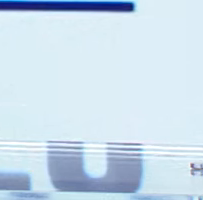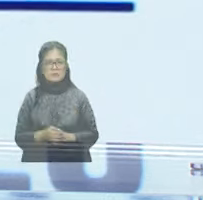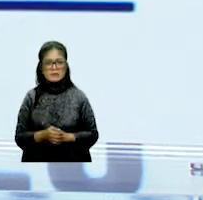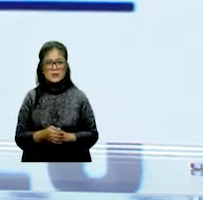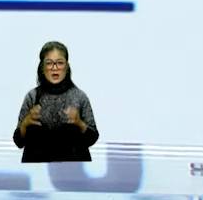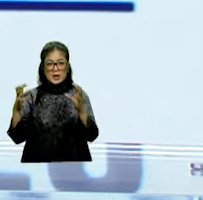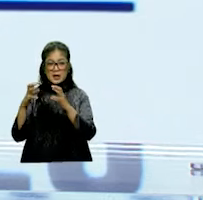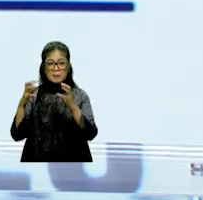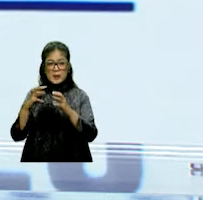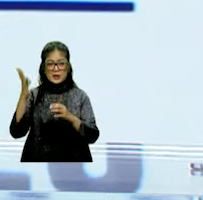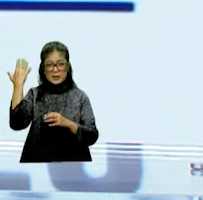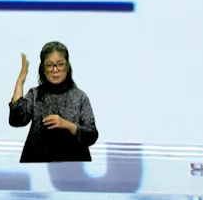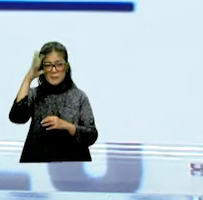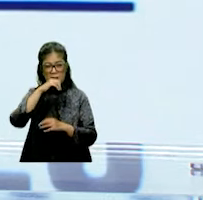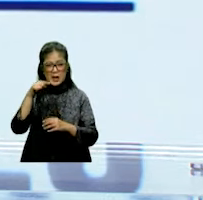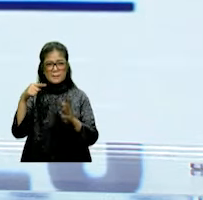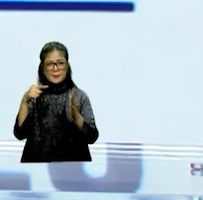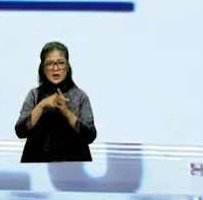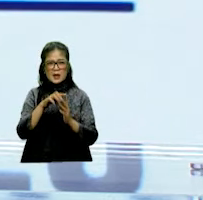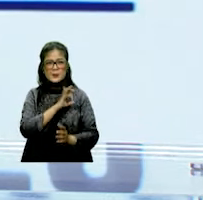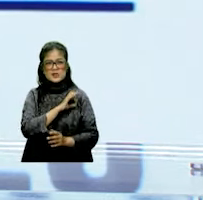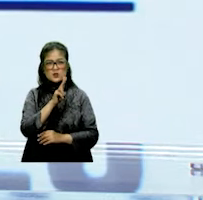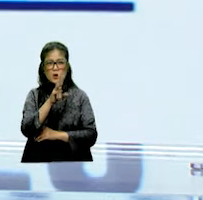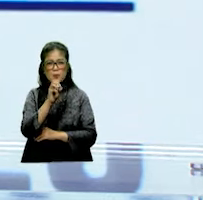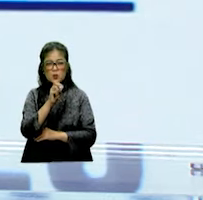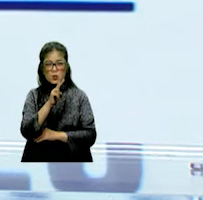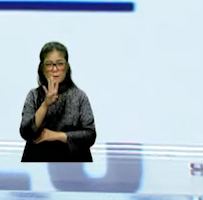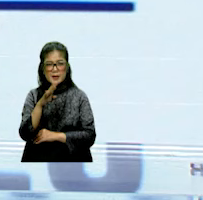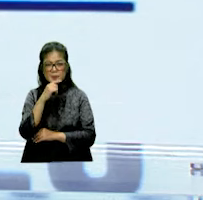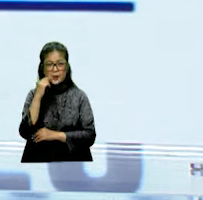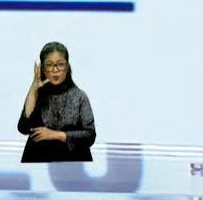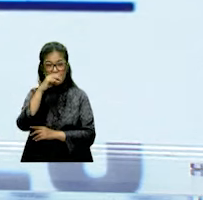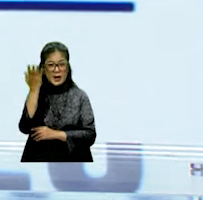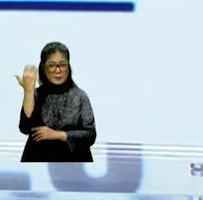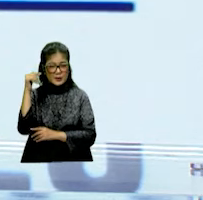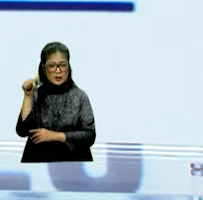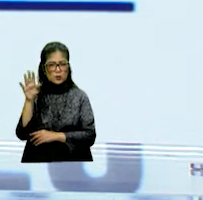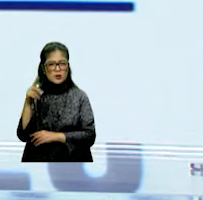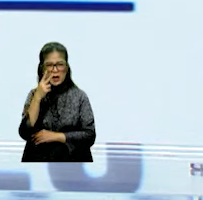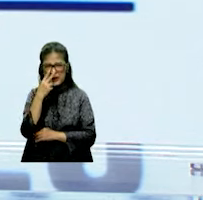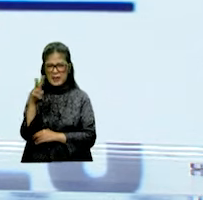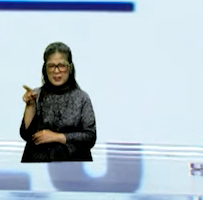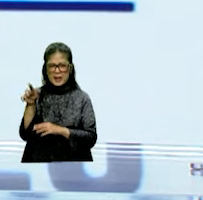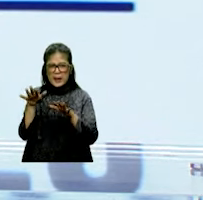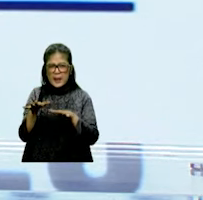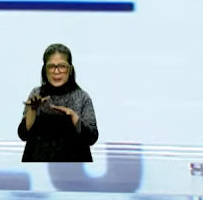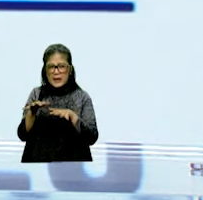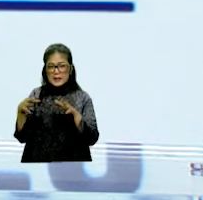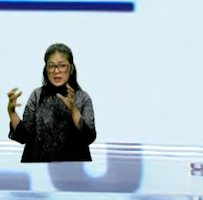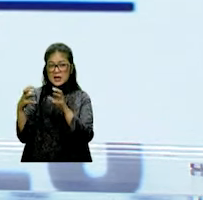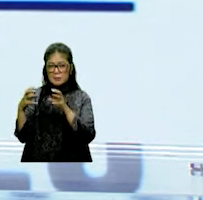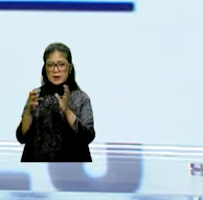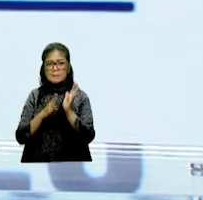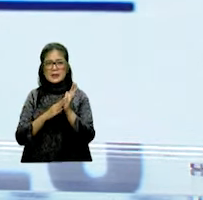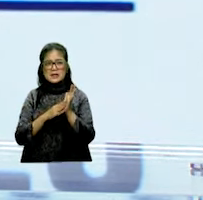pemirsa debat Pamungkas Pilpres 2024 pada minggu malam para japres tampak lebih berhati-hati dalam debat masalah Bansos yang